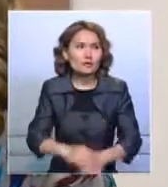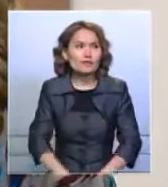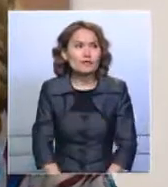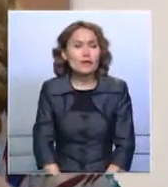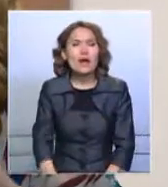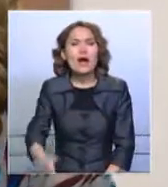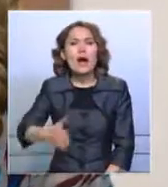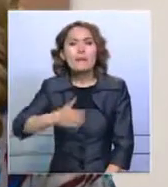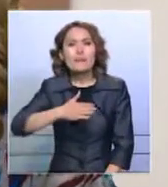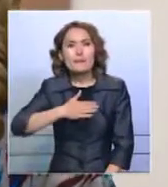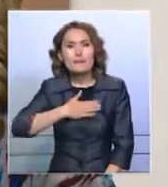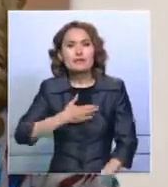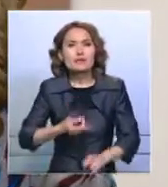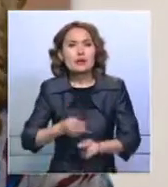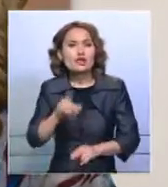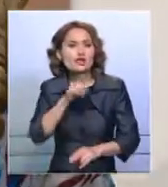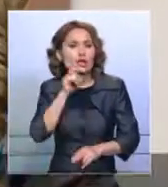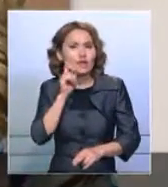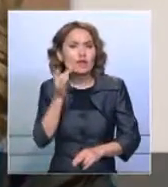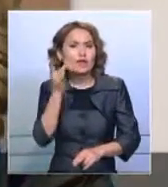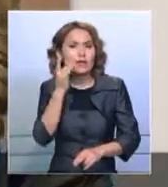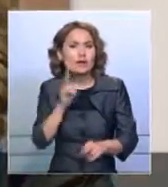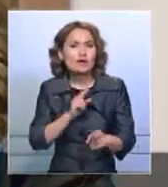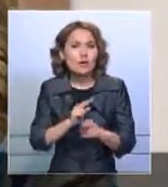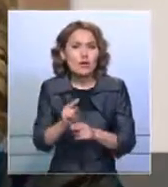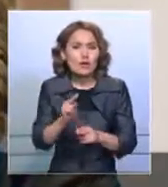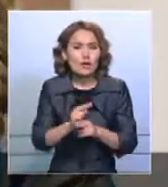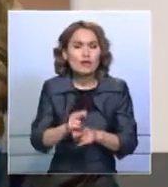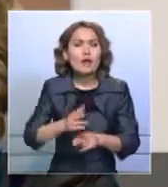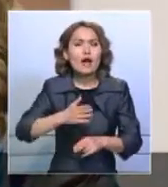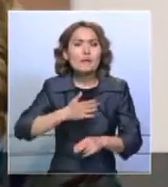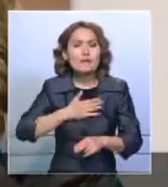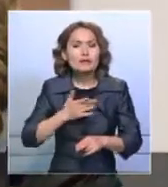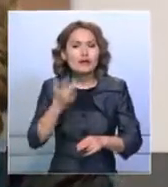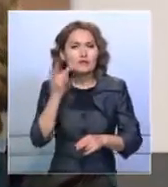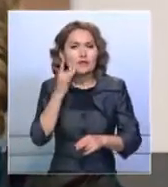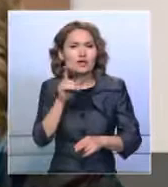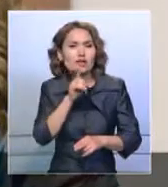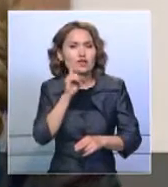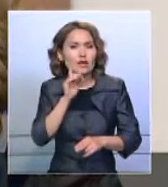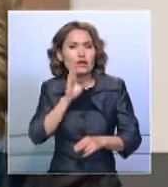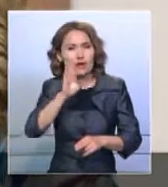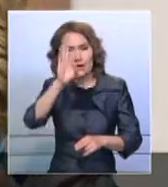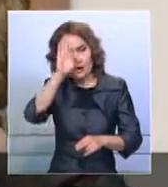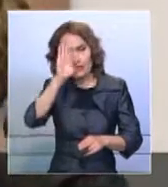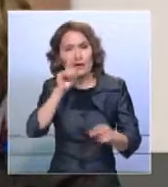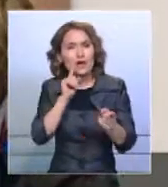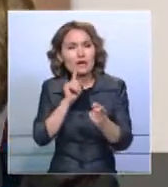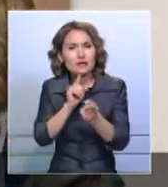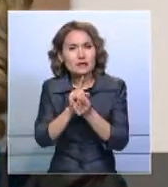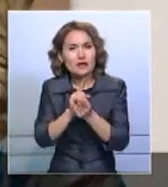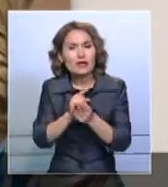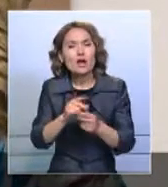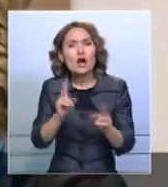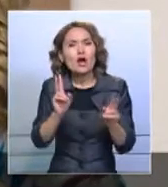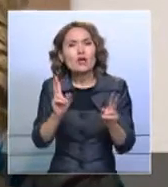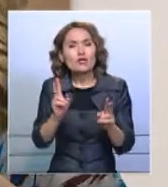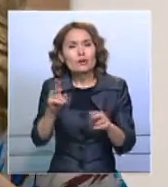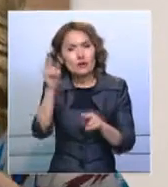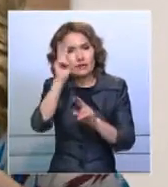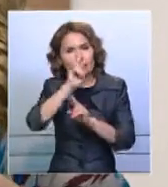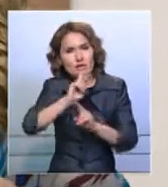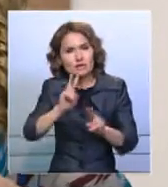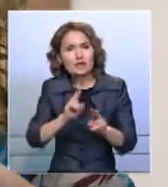Біз өскелең ұрпақ үшін тренингтер өткіземіз. Жетістікке қол жеткізген адамдармен кездесіп, білмегендерін үйренеді, әрі олардың талпыныстары